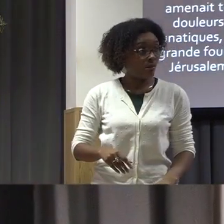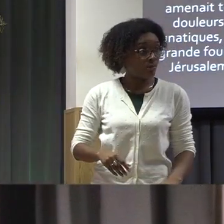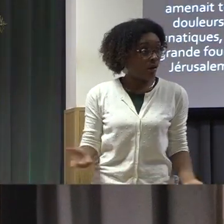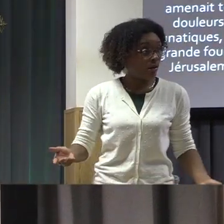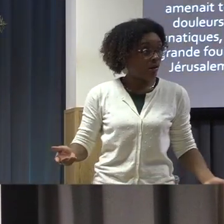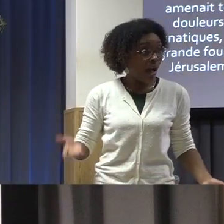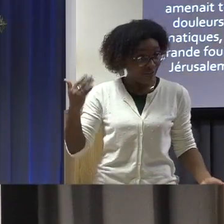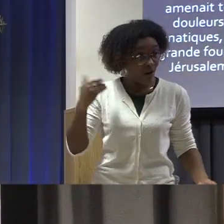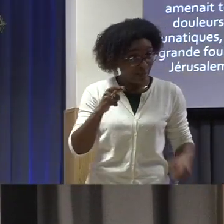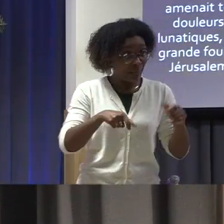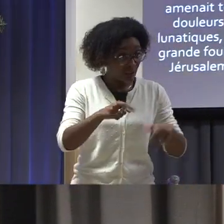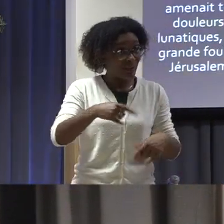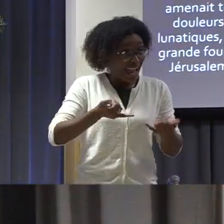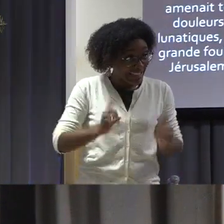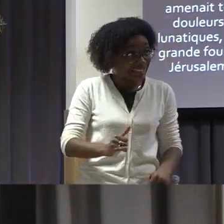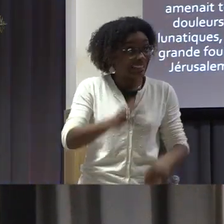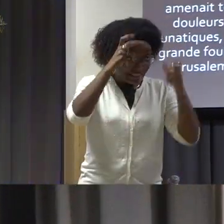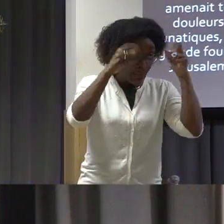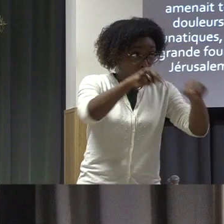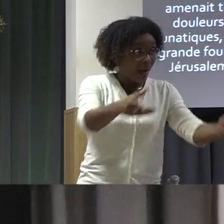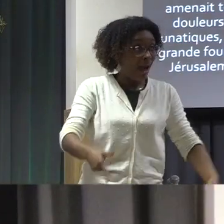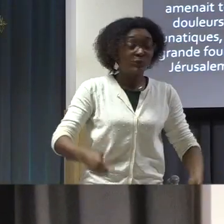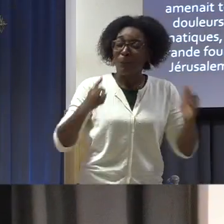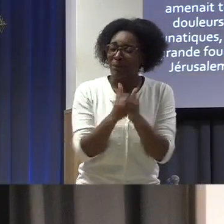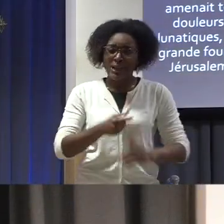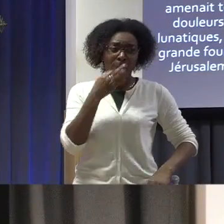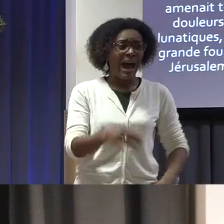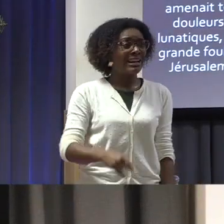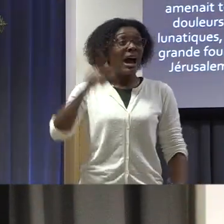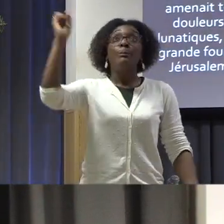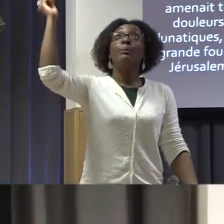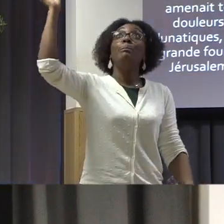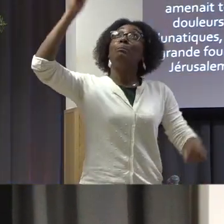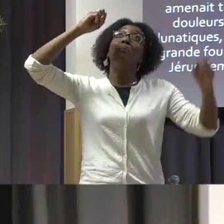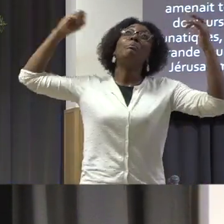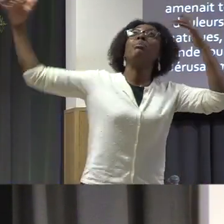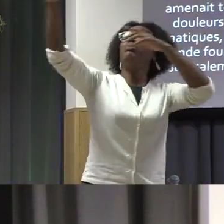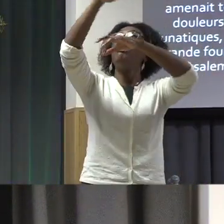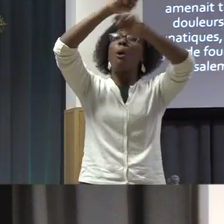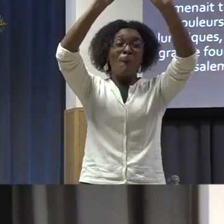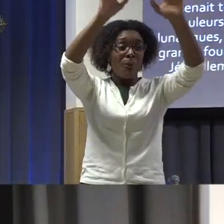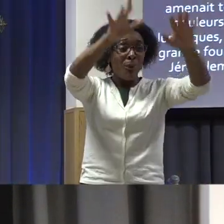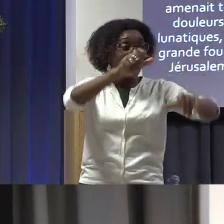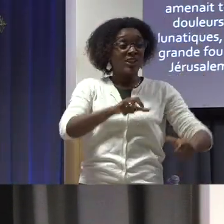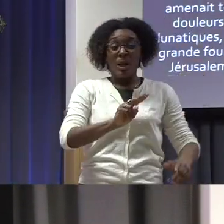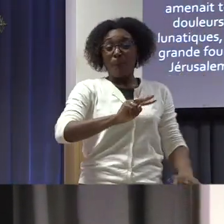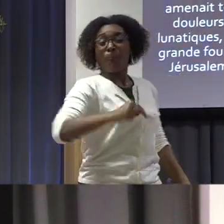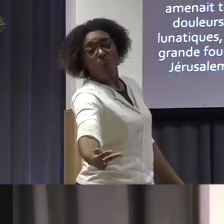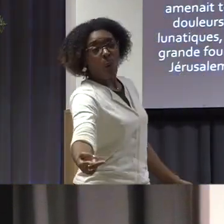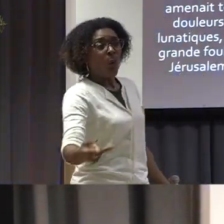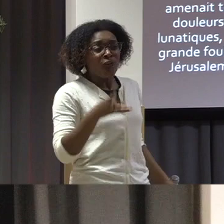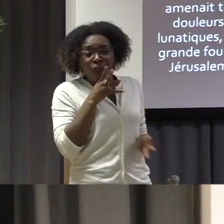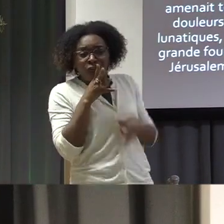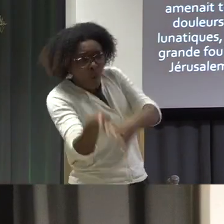était là assis là et pendant qu'on parle compris il ya une manifestation s'il ya une manifestation qu'elle commence à